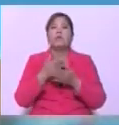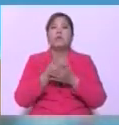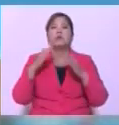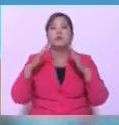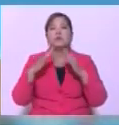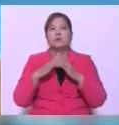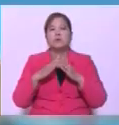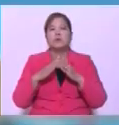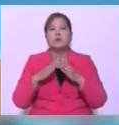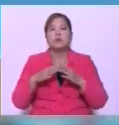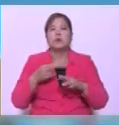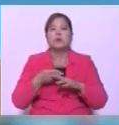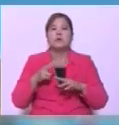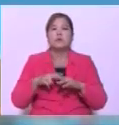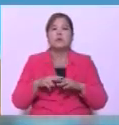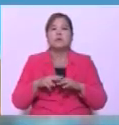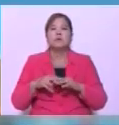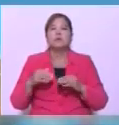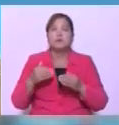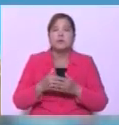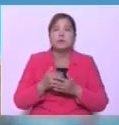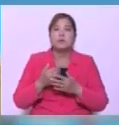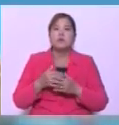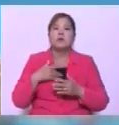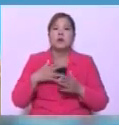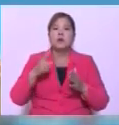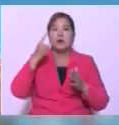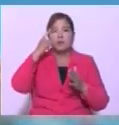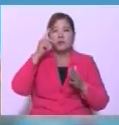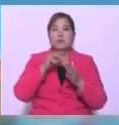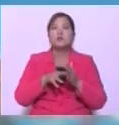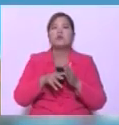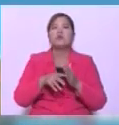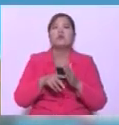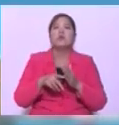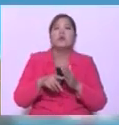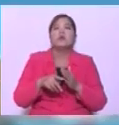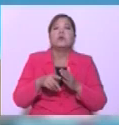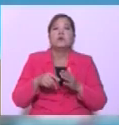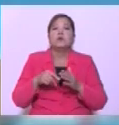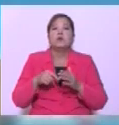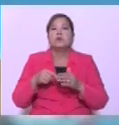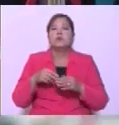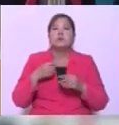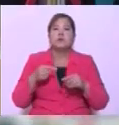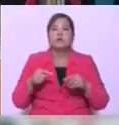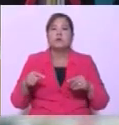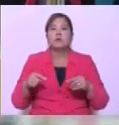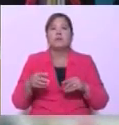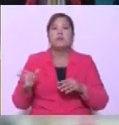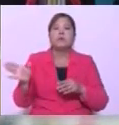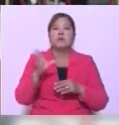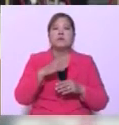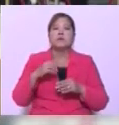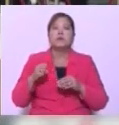до этих паводков они не имели такого жилья. Я обещал, что никто не останется в стороне, и в основном мы эту